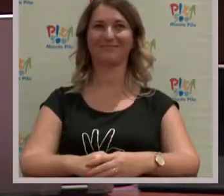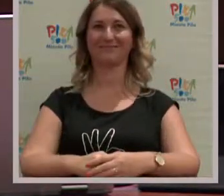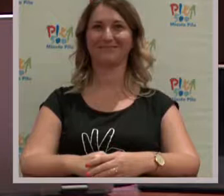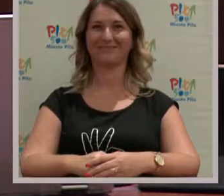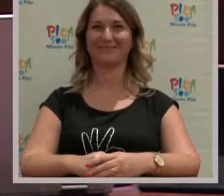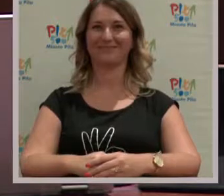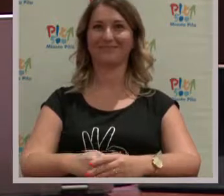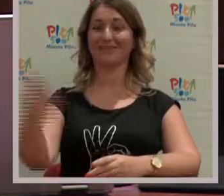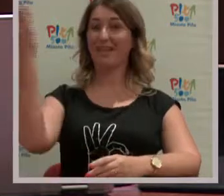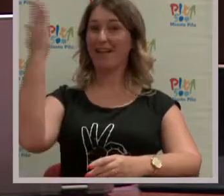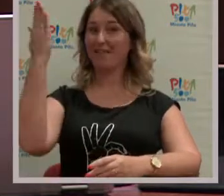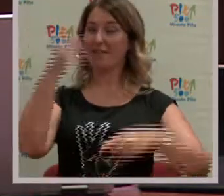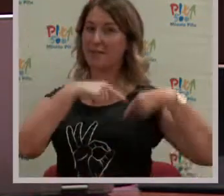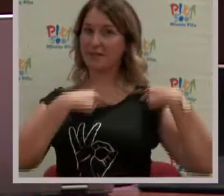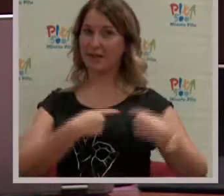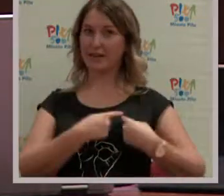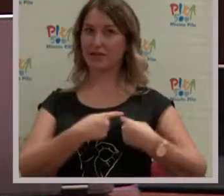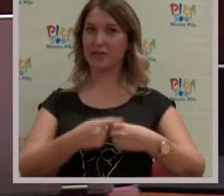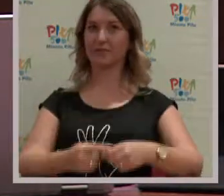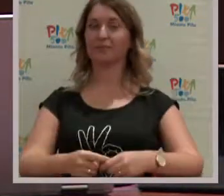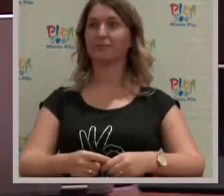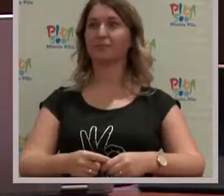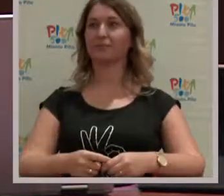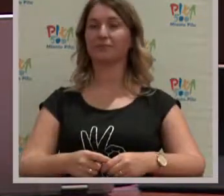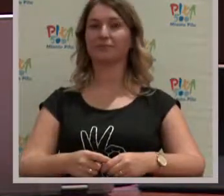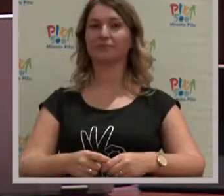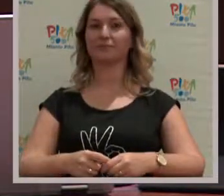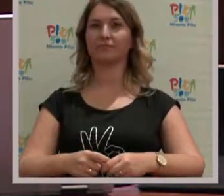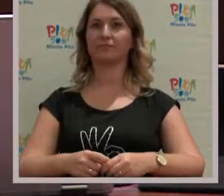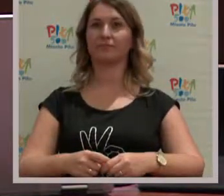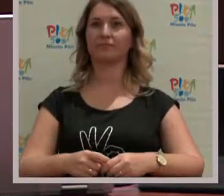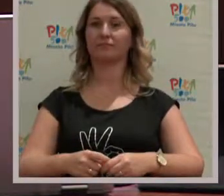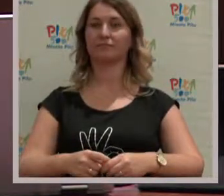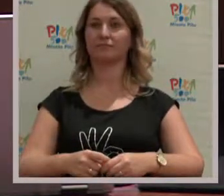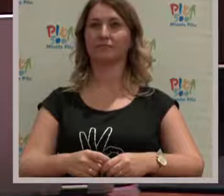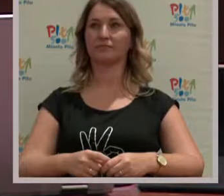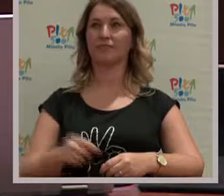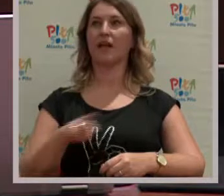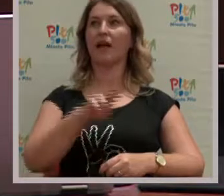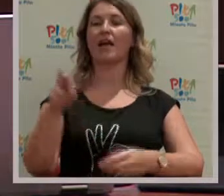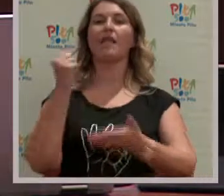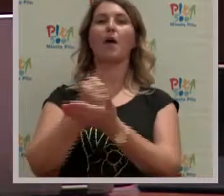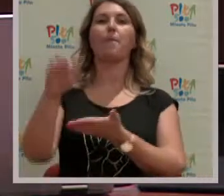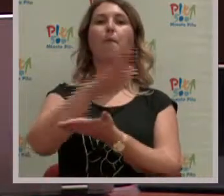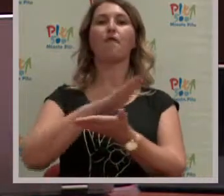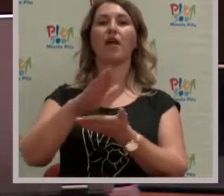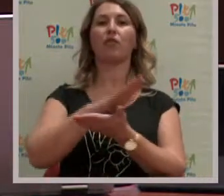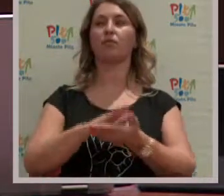Witam serdecznie przybyłego na naszą sesję radnego Rady Powiatu w Pile pana